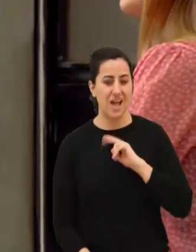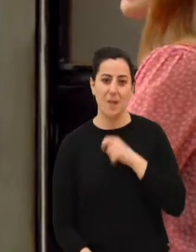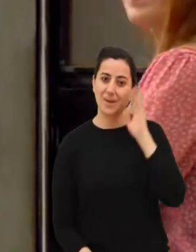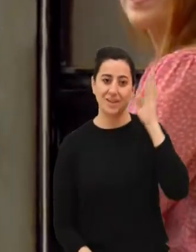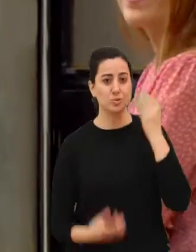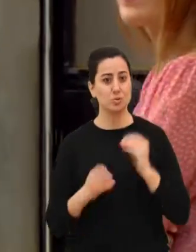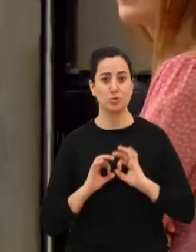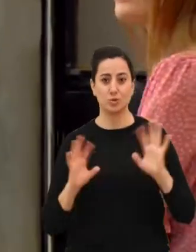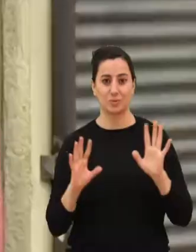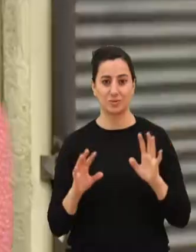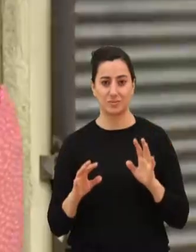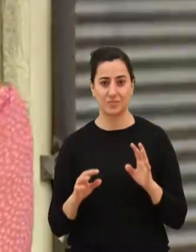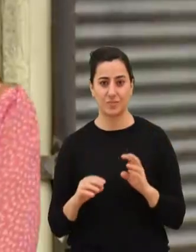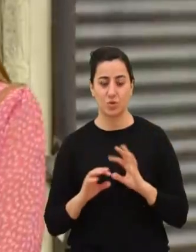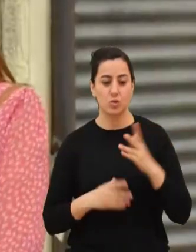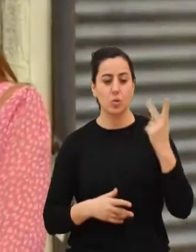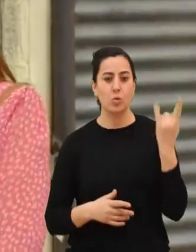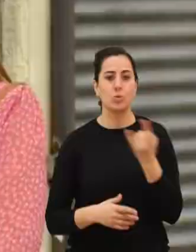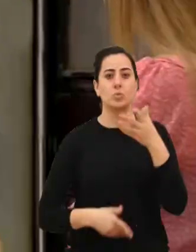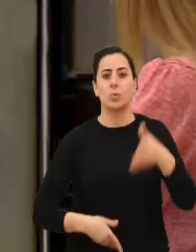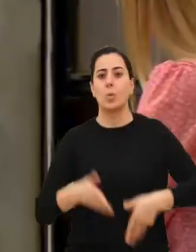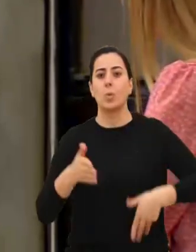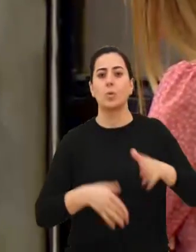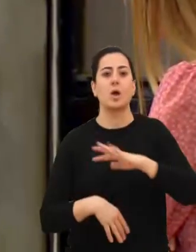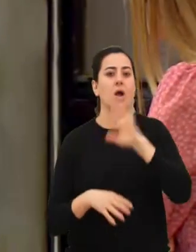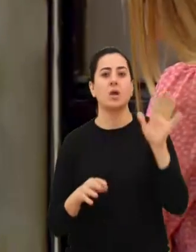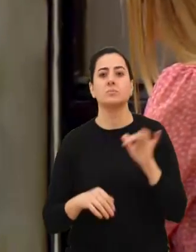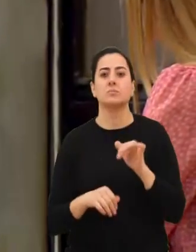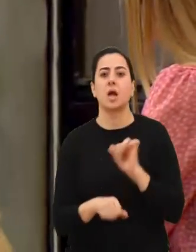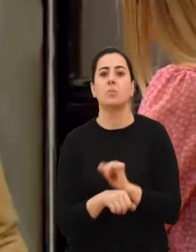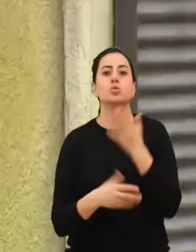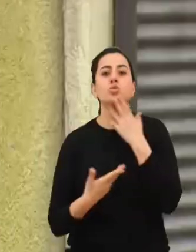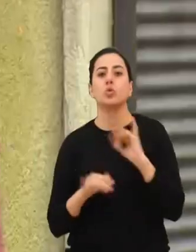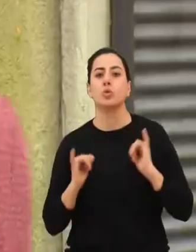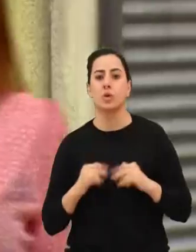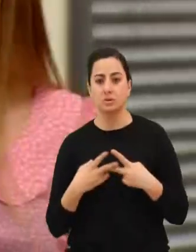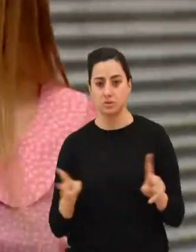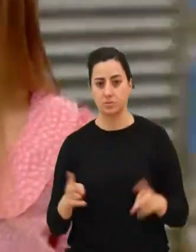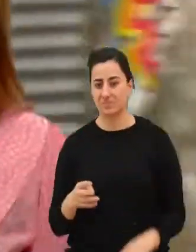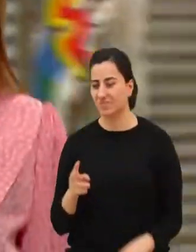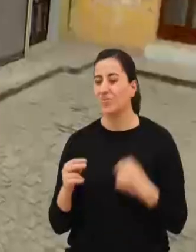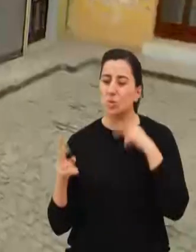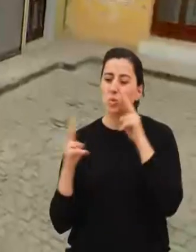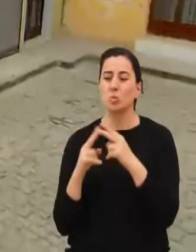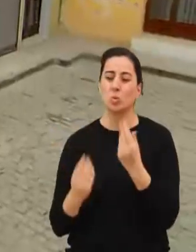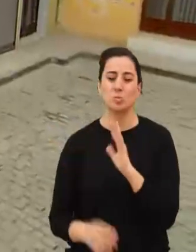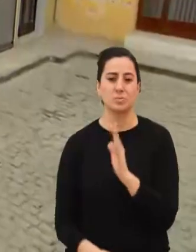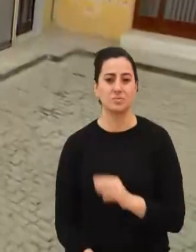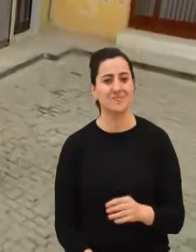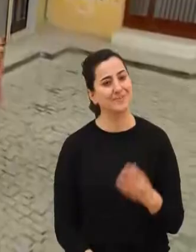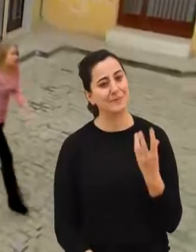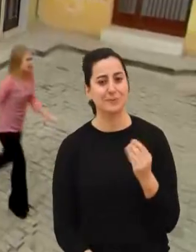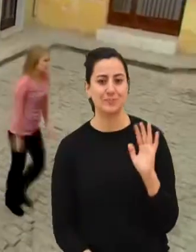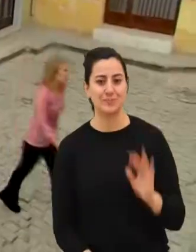çok güzel. Spazieren falan böyle sokaklarda gezeceğiz, edeceğiz. Böyle kimseyi hapse falan götürmüyorlar. Görüşürüz Şahin. Hadi